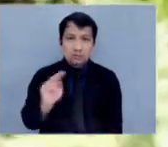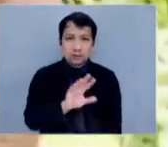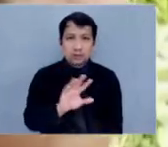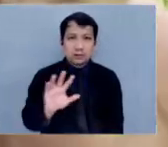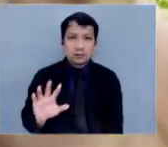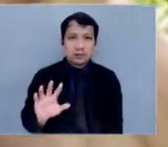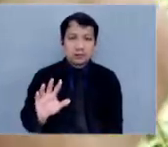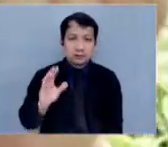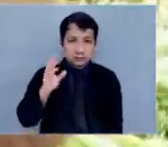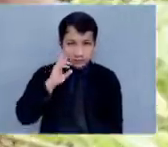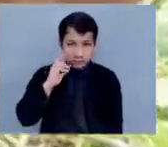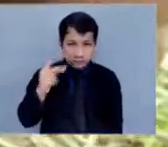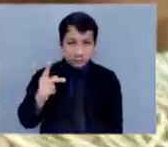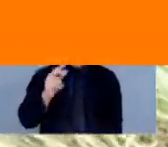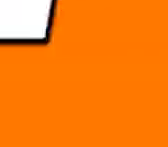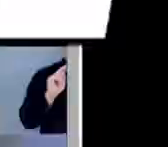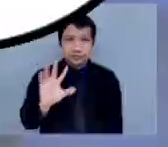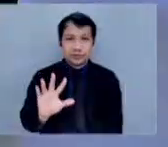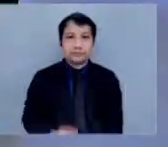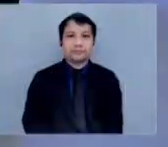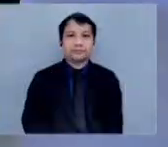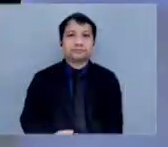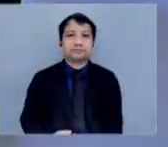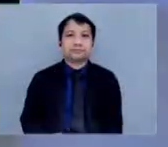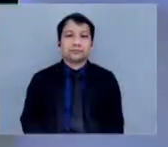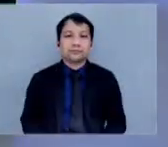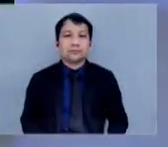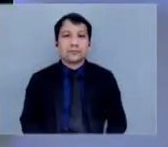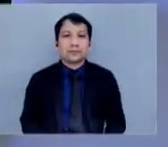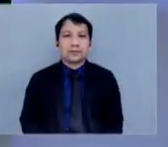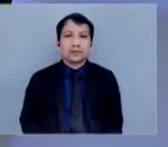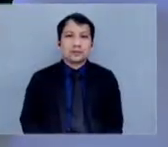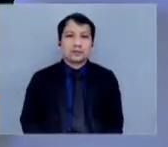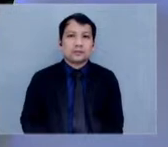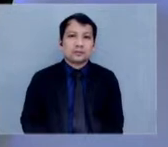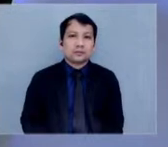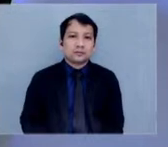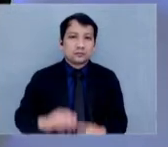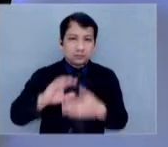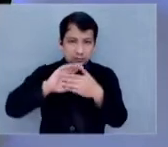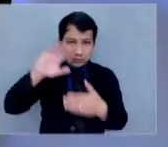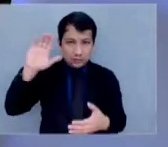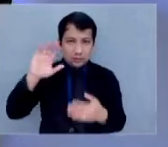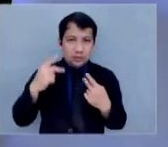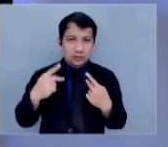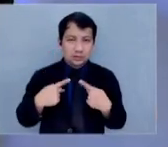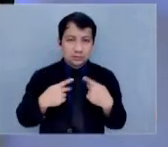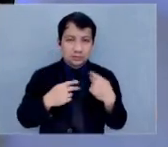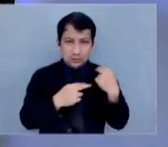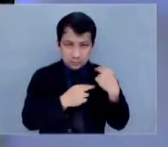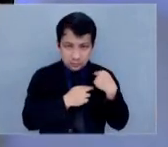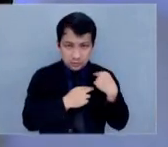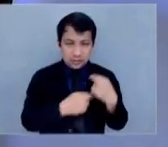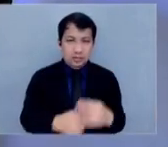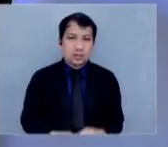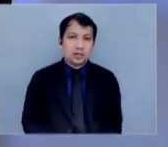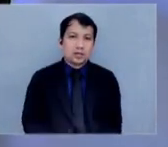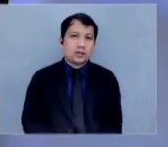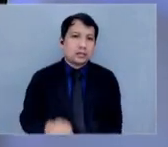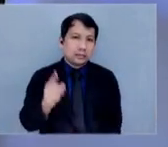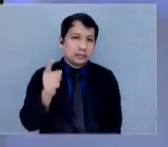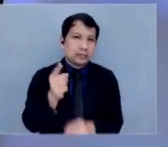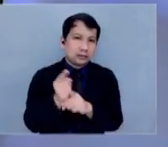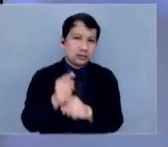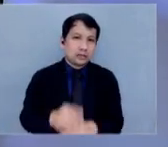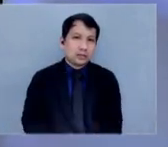Rainiel Pawid, News 5. Ang pagiging vlogger, may kaakibat yan na responsibilidad. Diba?